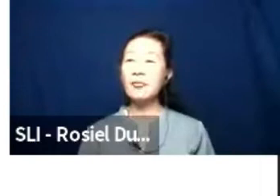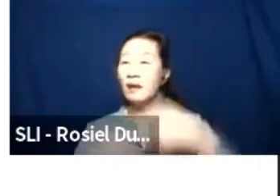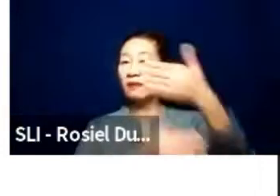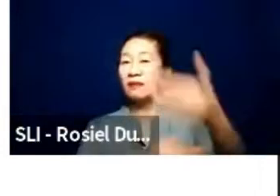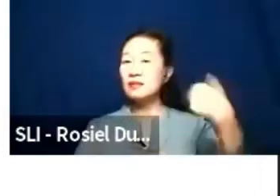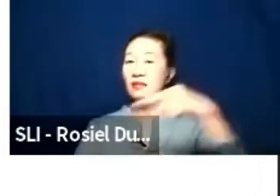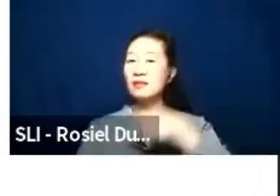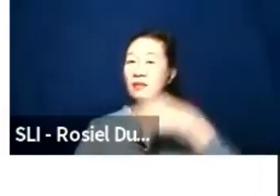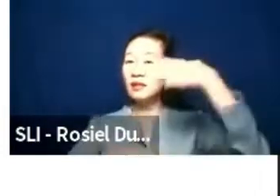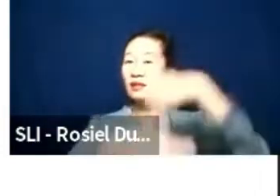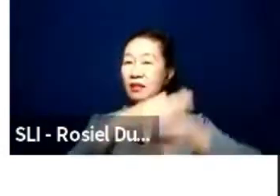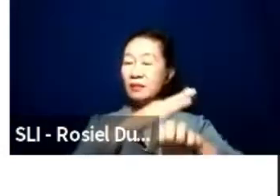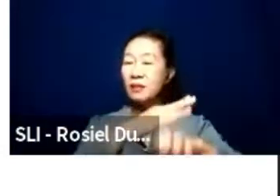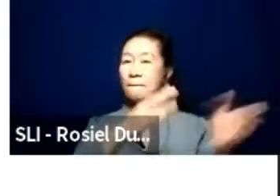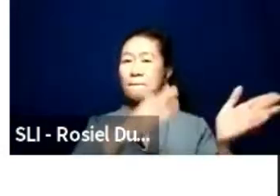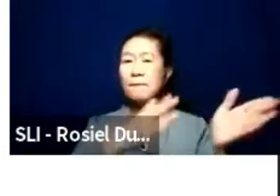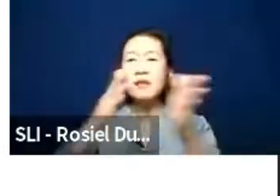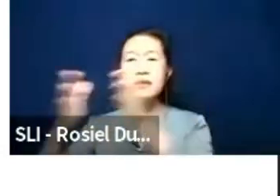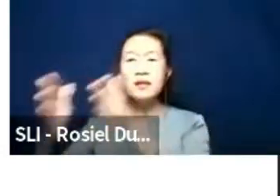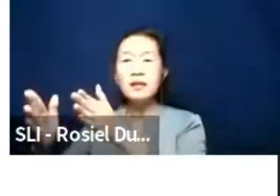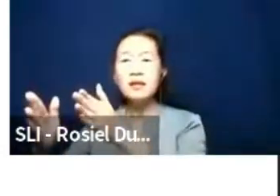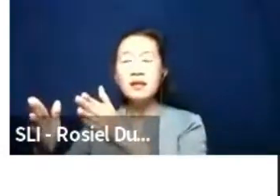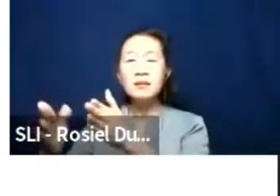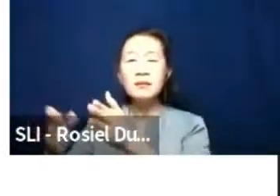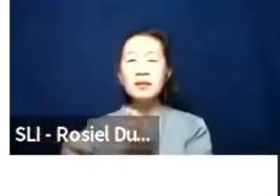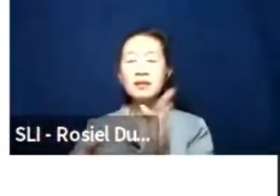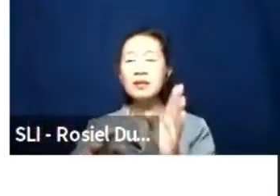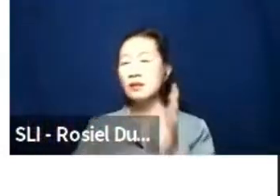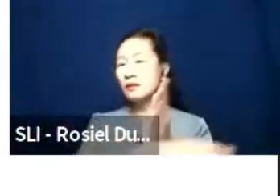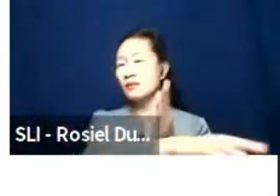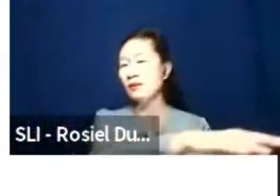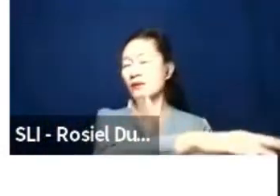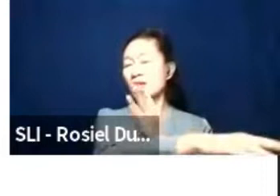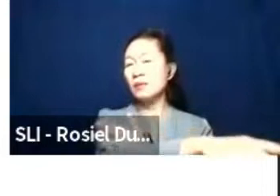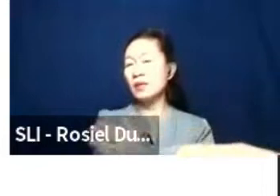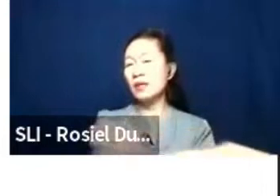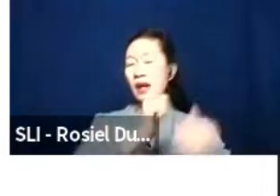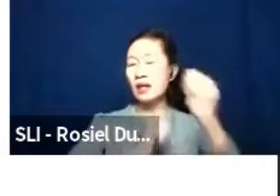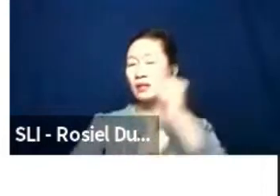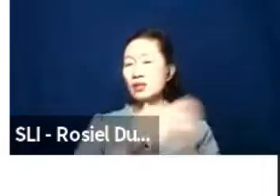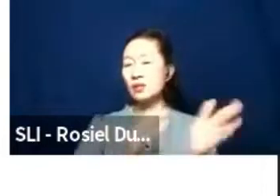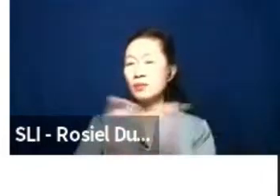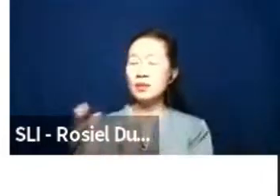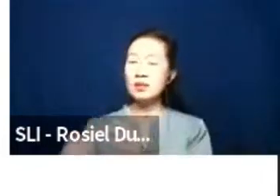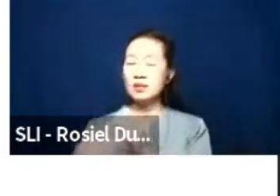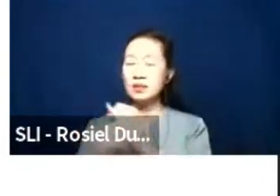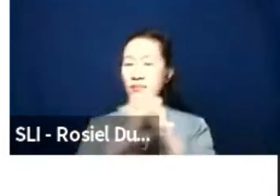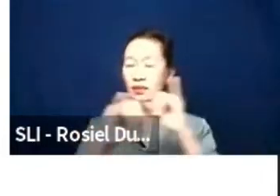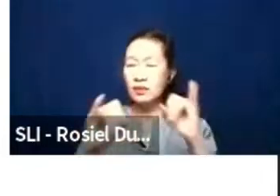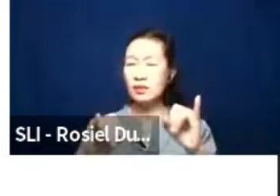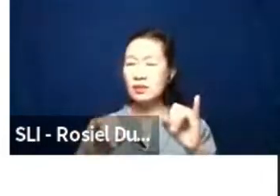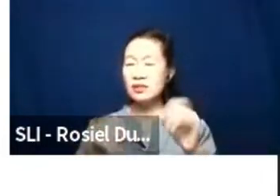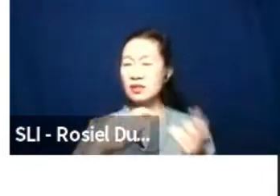natin, papasok na yung pagplano, no? Yung pag-develop na ng ating action plan or yung individualized transition plan. So